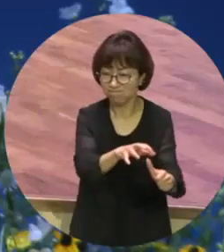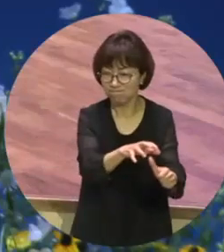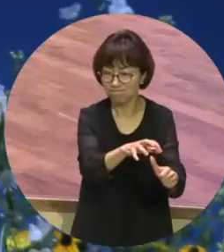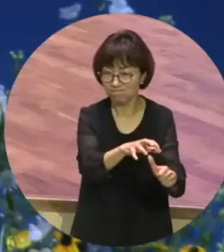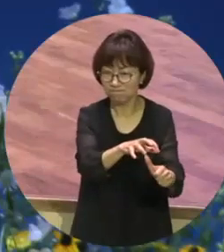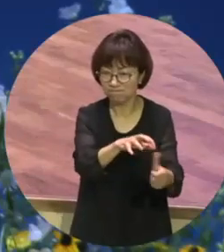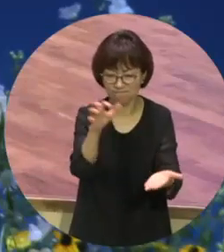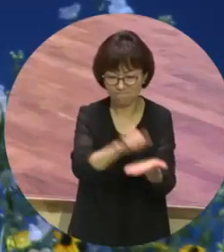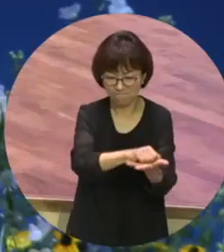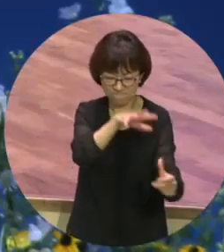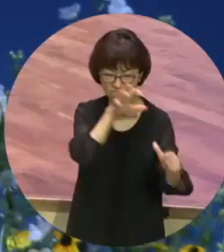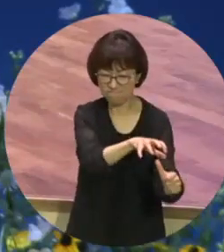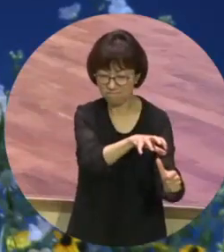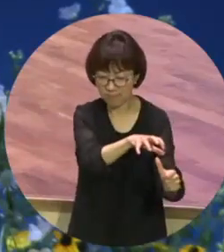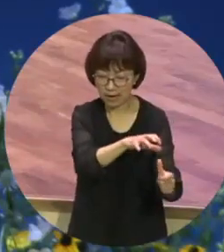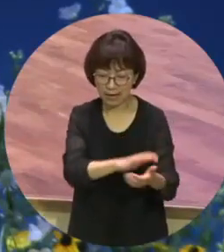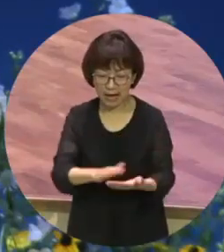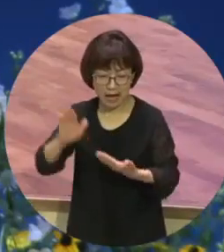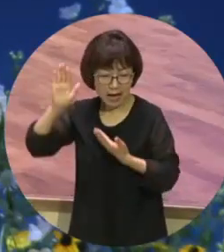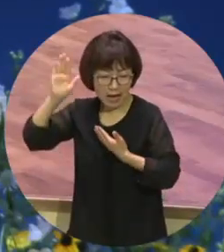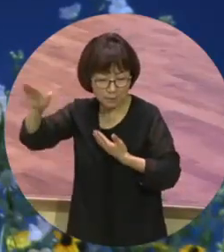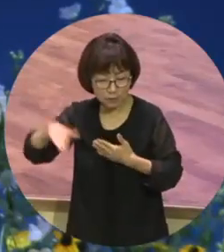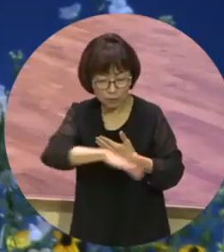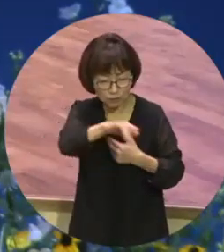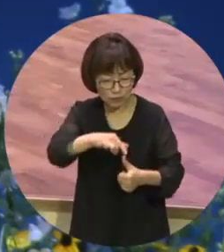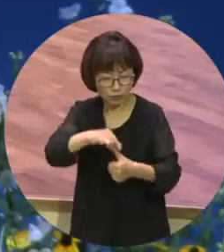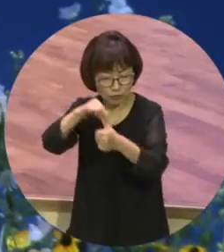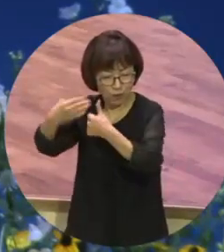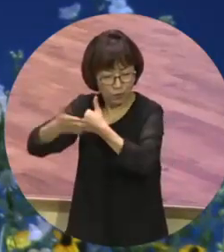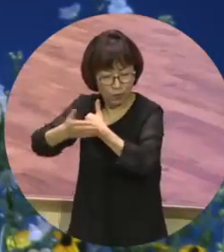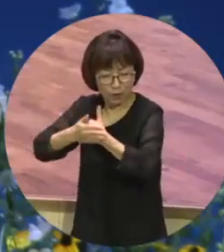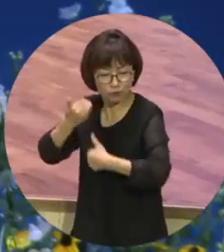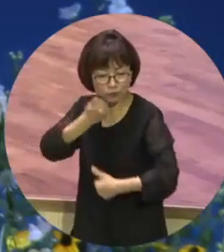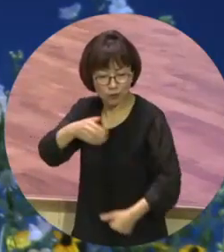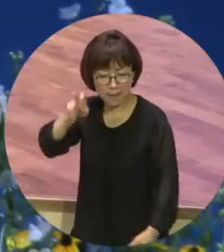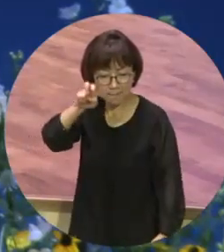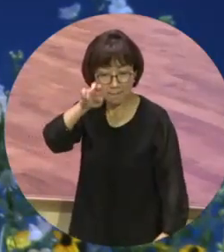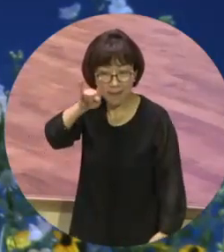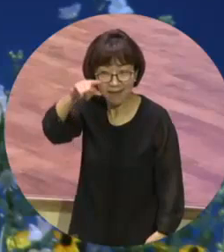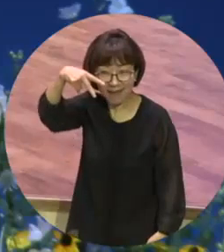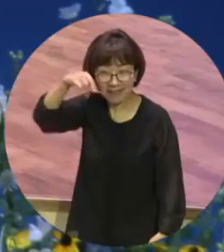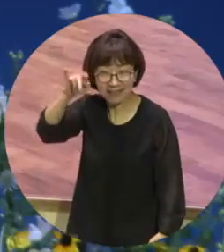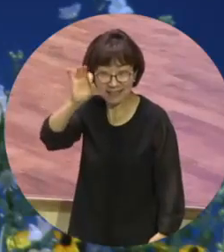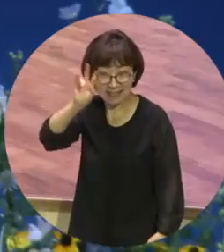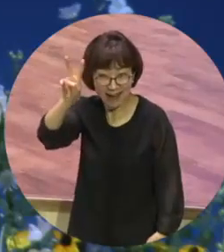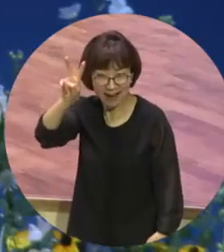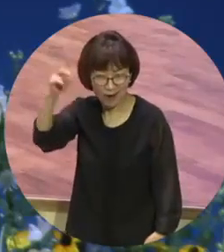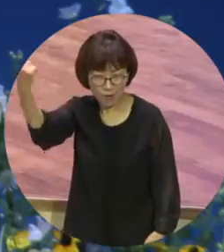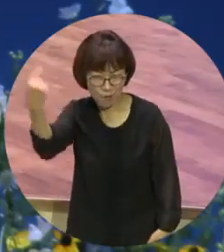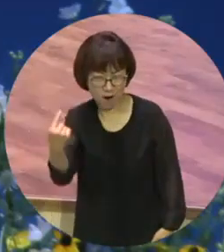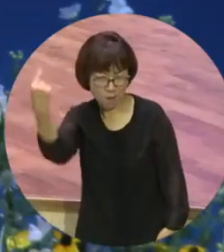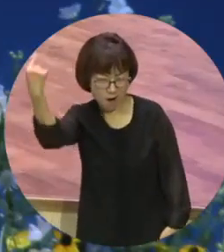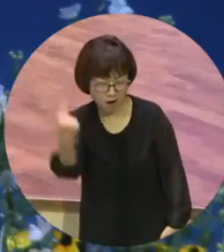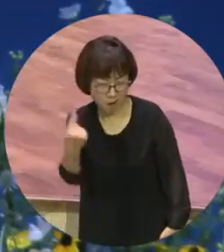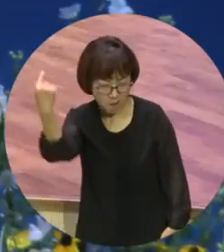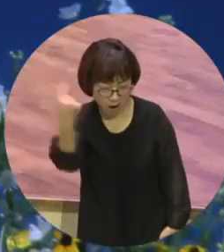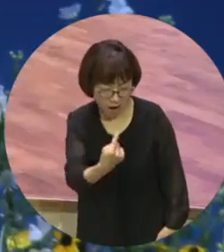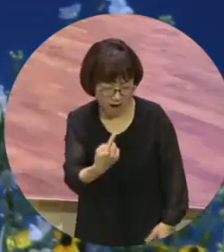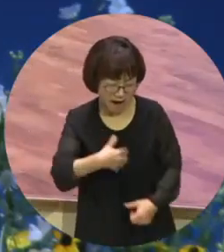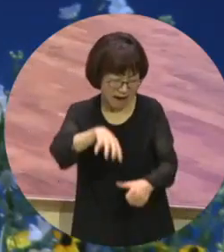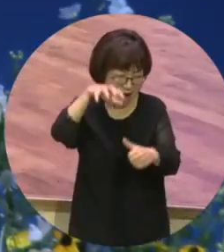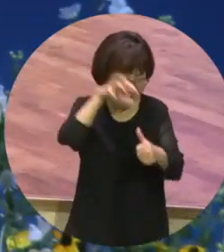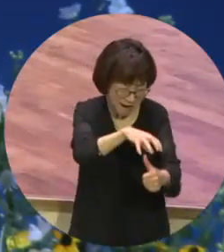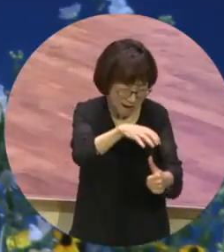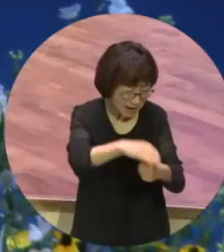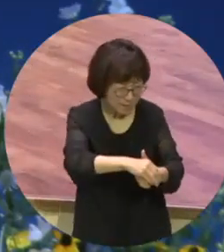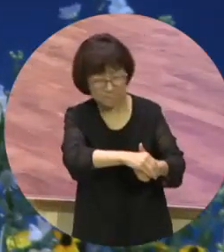구원할 메시아, 이 메시아가 나타나서 로마의 통치로부터 해방시켜주고 또 자기들의 어려운 경제 문제를